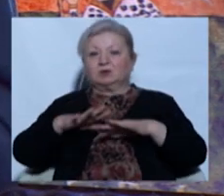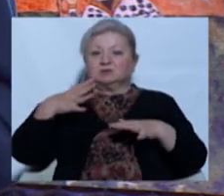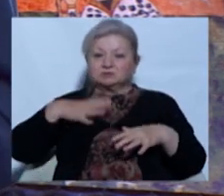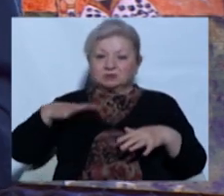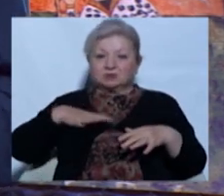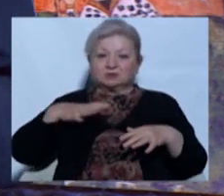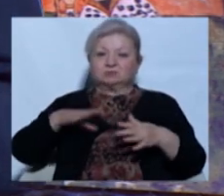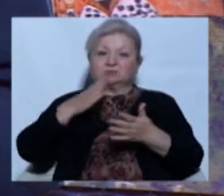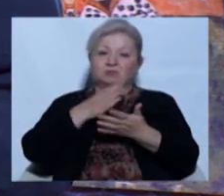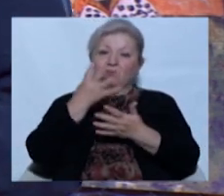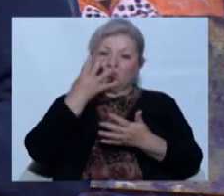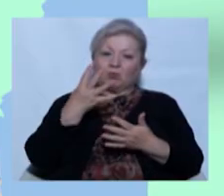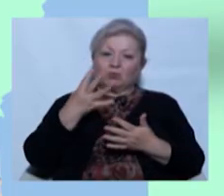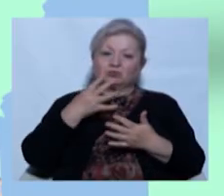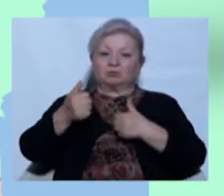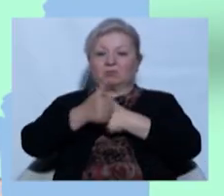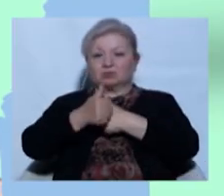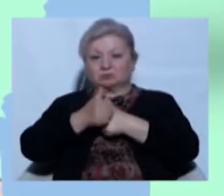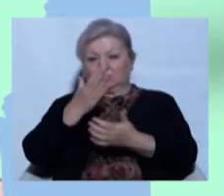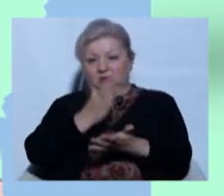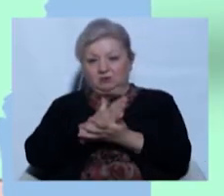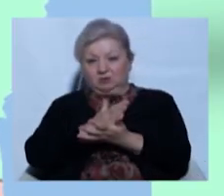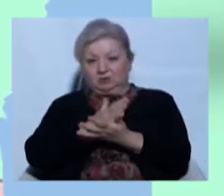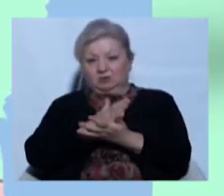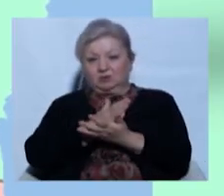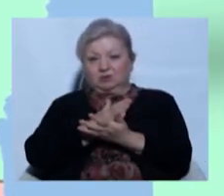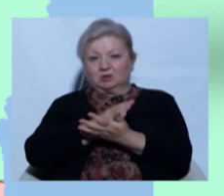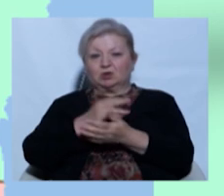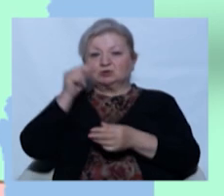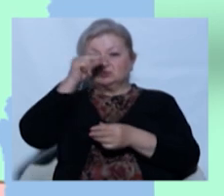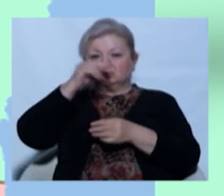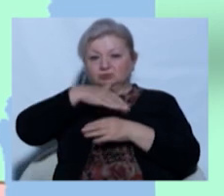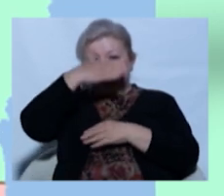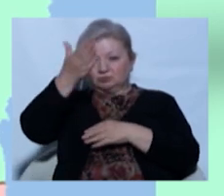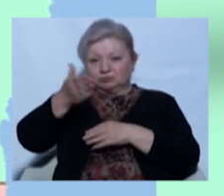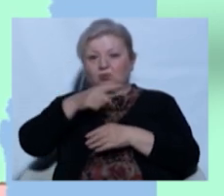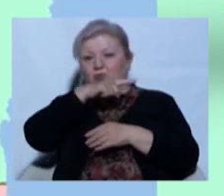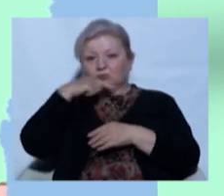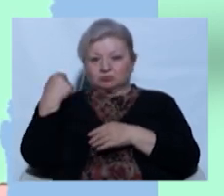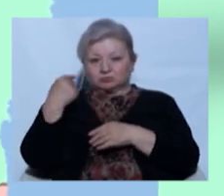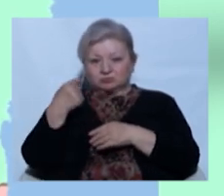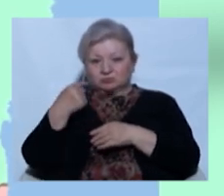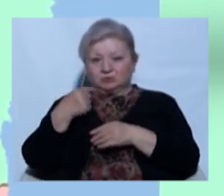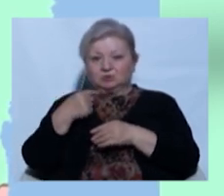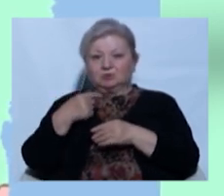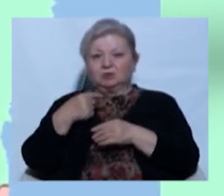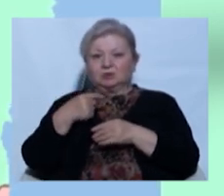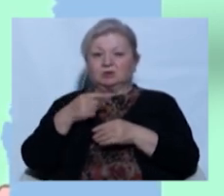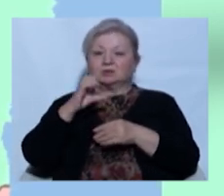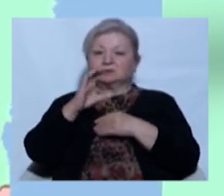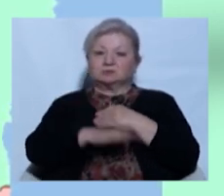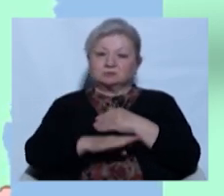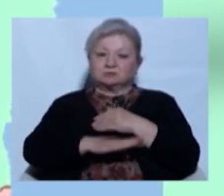საქართველოს გააჩნია 4 მეზობელი. ჩრდილოეთ მხარეს არის რუსეთი და